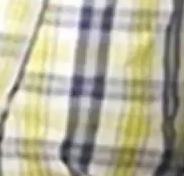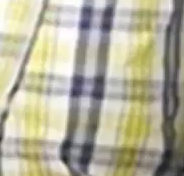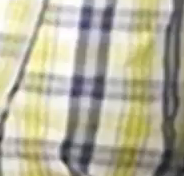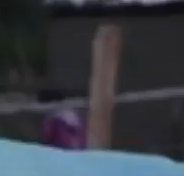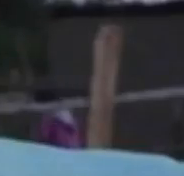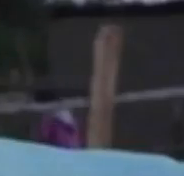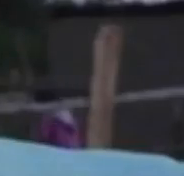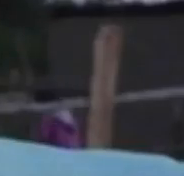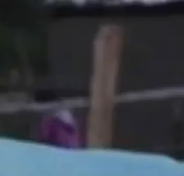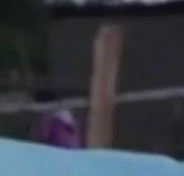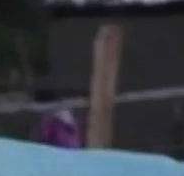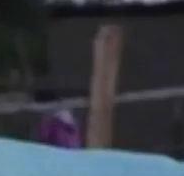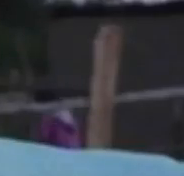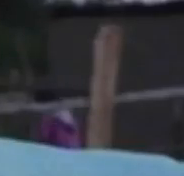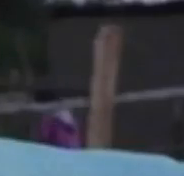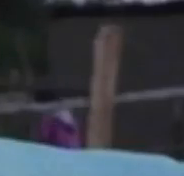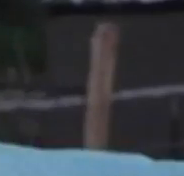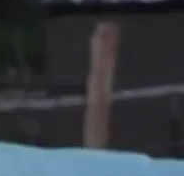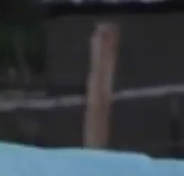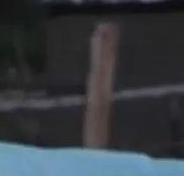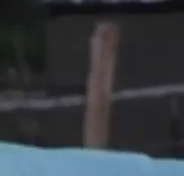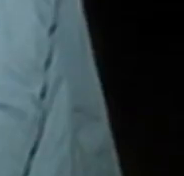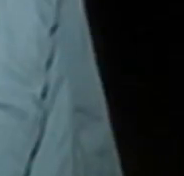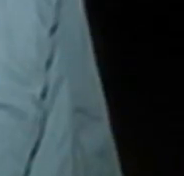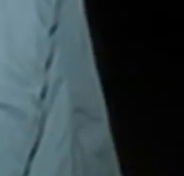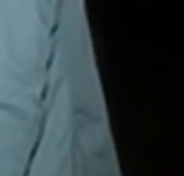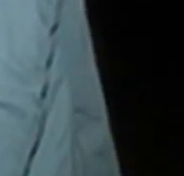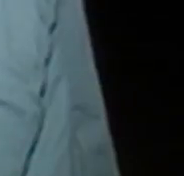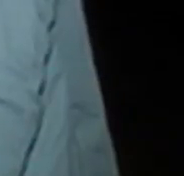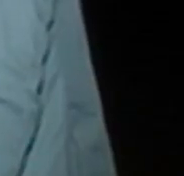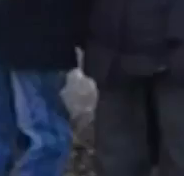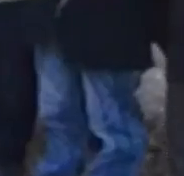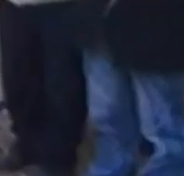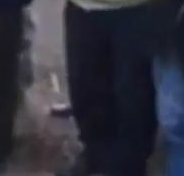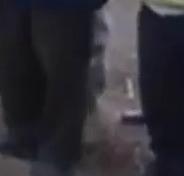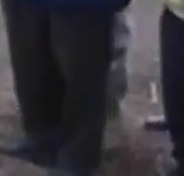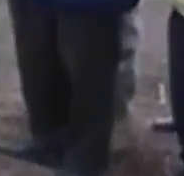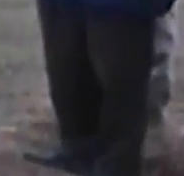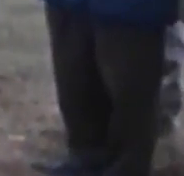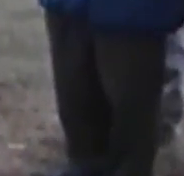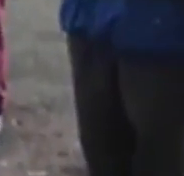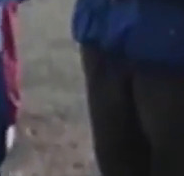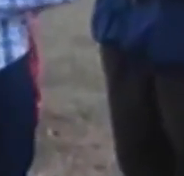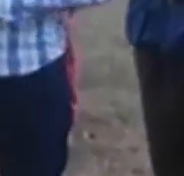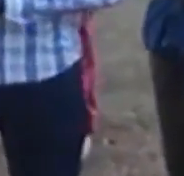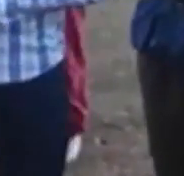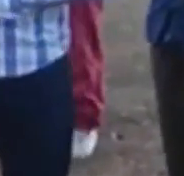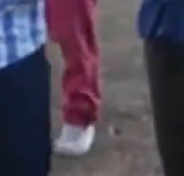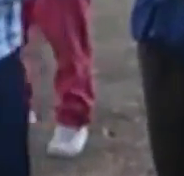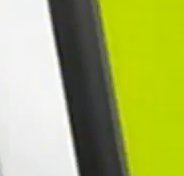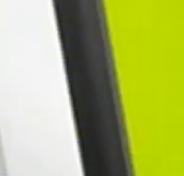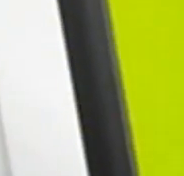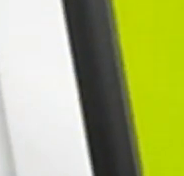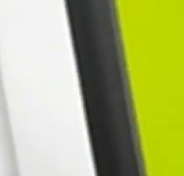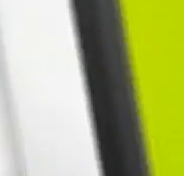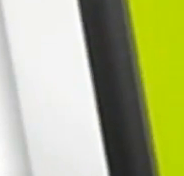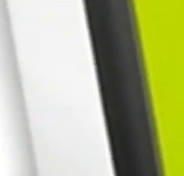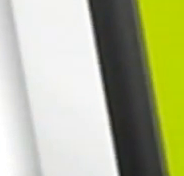kidogo, na wasii mcheze. Mega Dola ni ya ukweli. Nawe pia cheza ushinde leo. Top up kwa paybill number